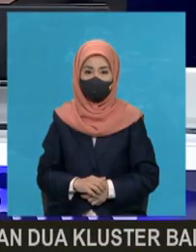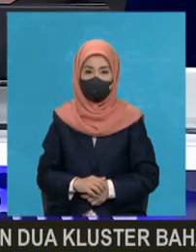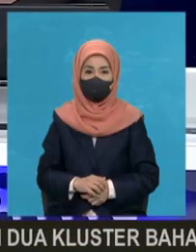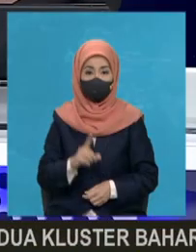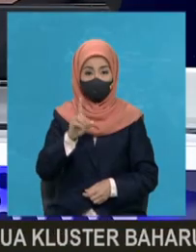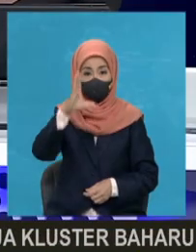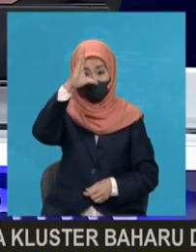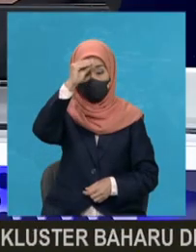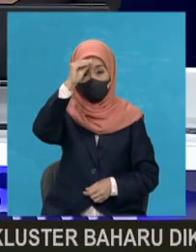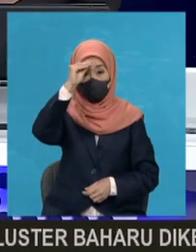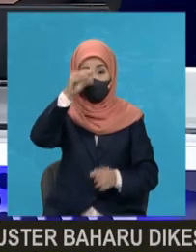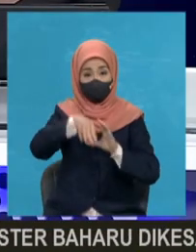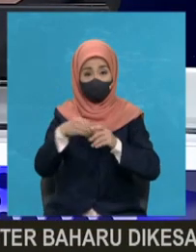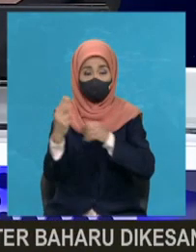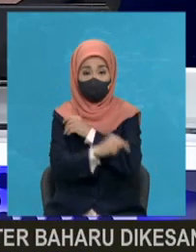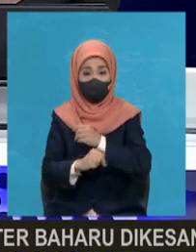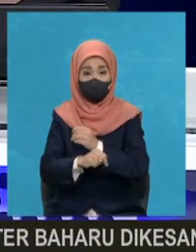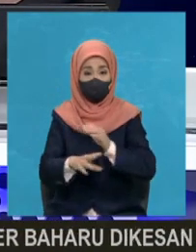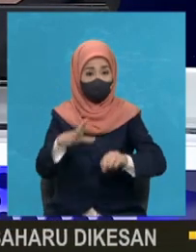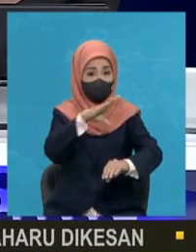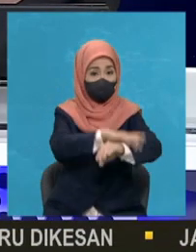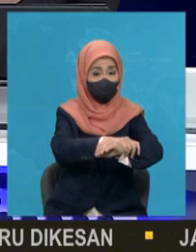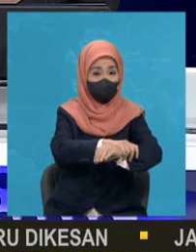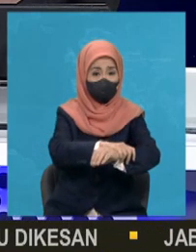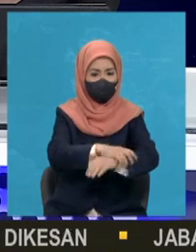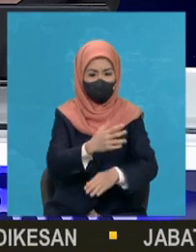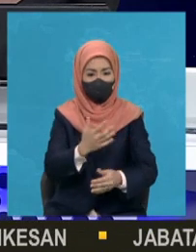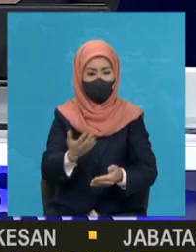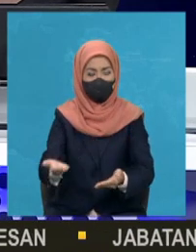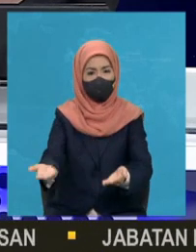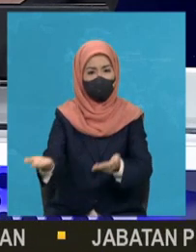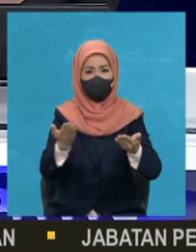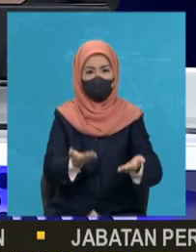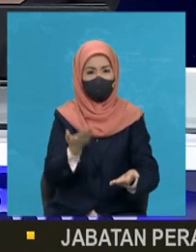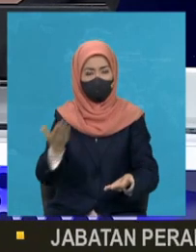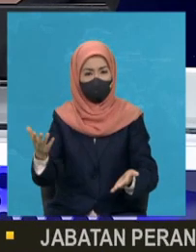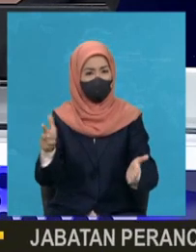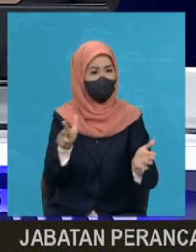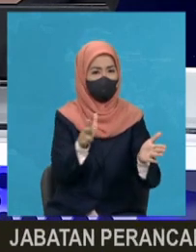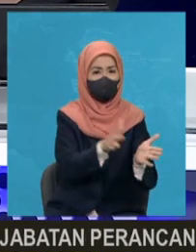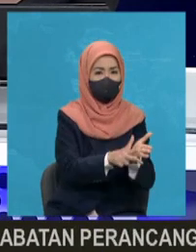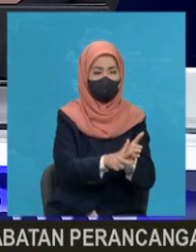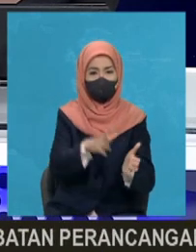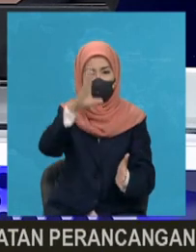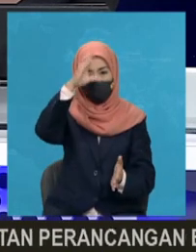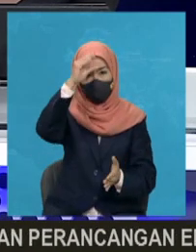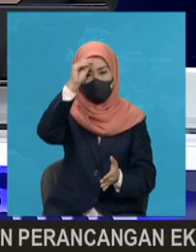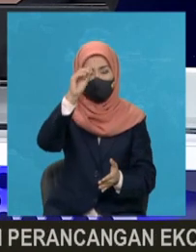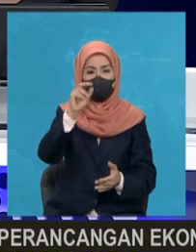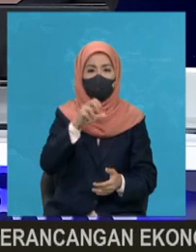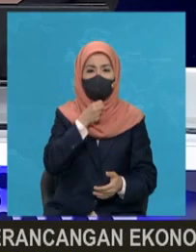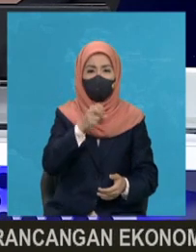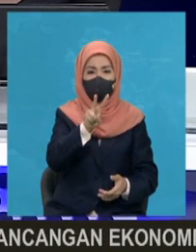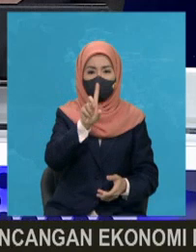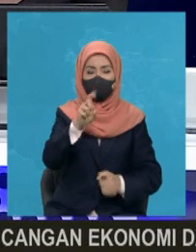Hai seorang lelaki warga asing ditahan selepas didapati membawa peranan yang tidak diistirahatkan lelaki berusia 21